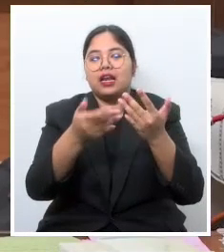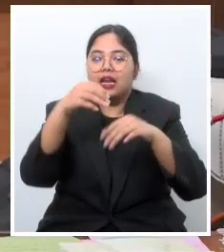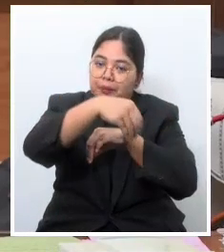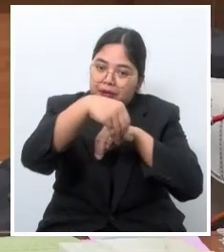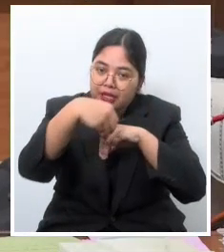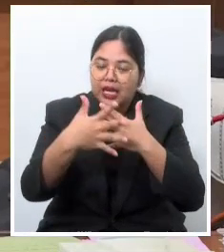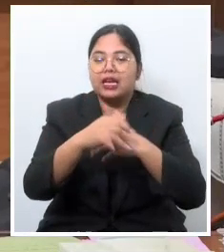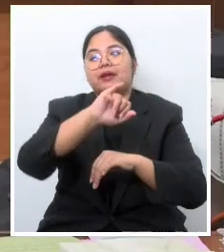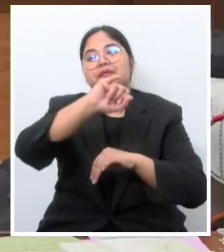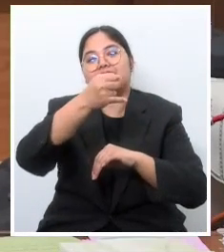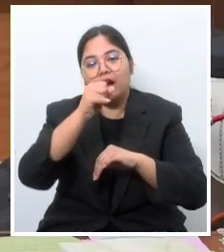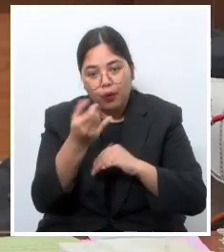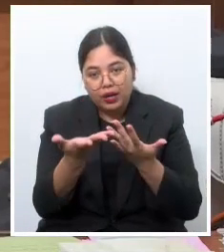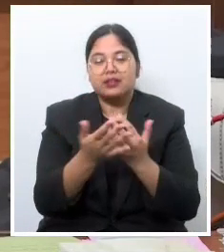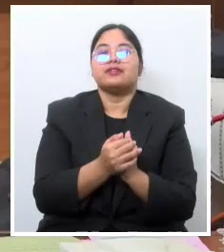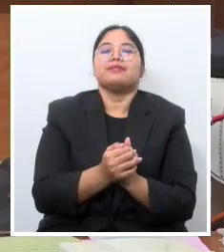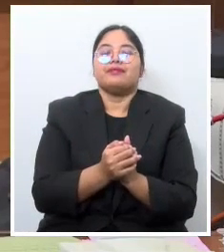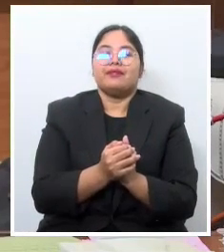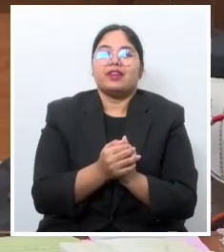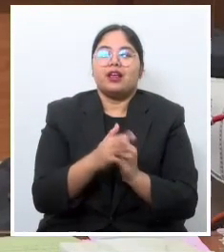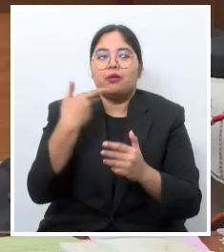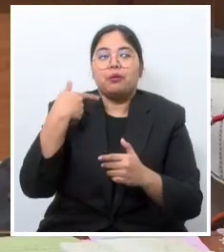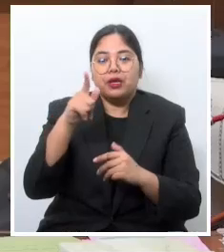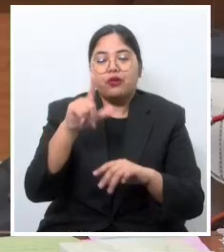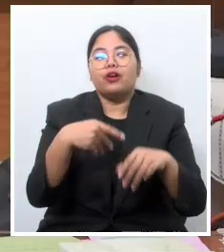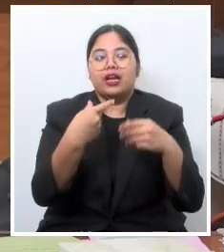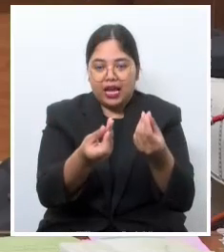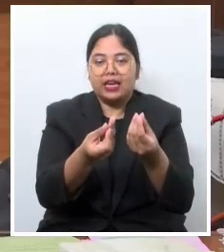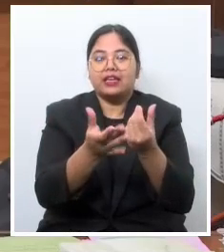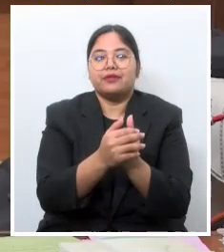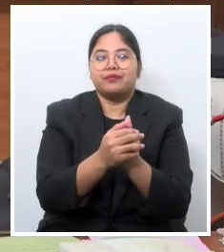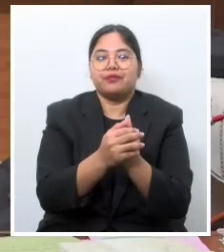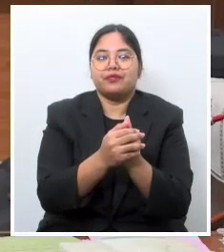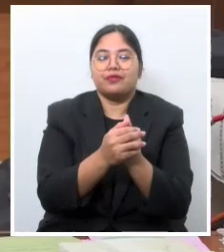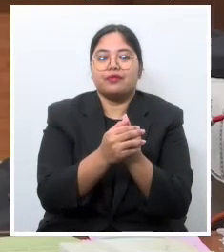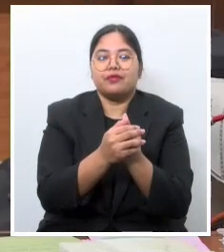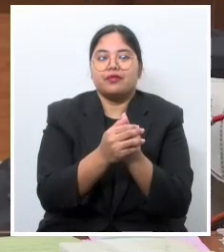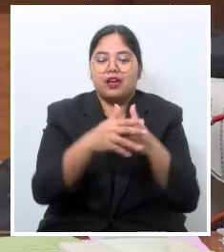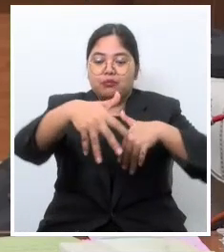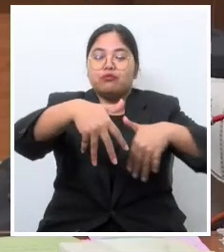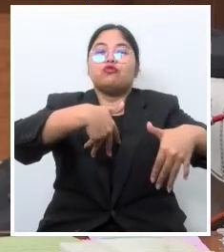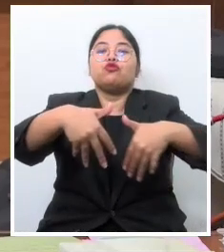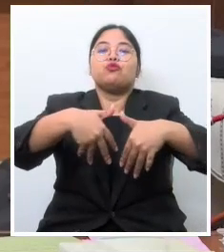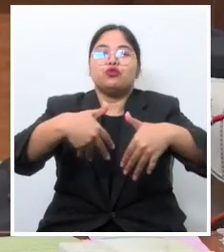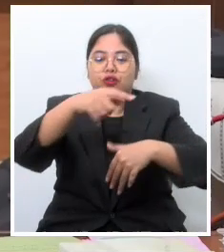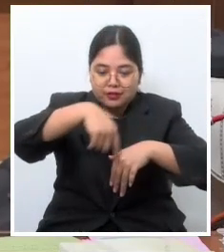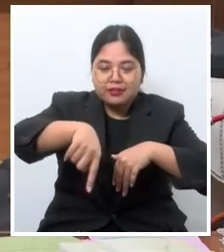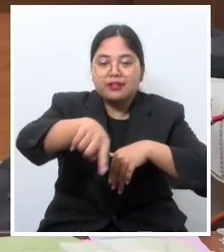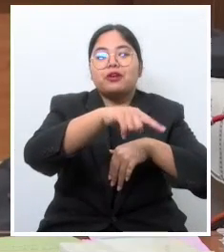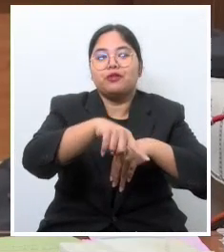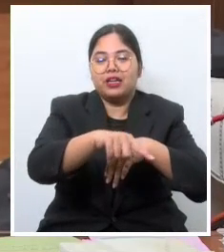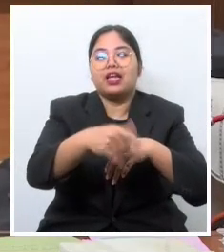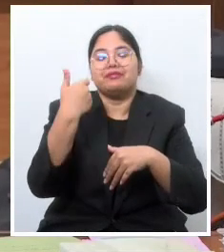จังหวัดเพื่อให้เป็นประโยชน์กับย้อนกลับไปหาคนท้องถิ่นนั้นๆนะครับ